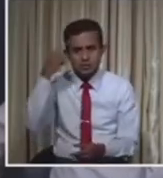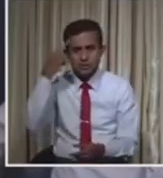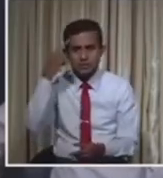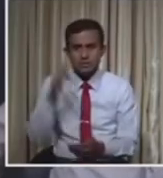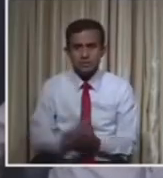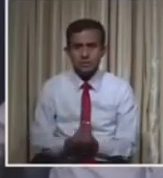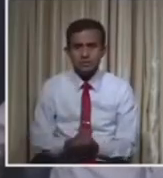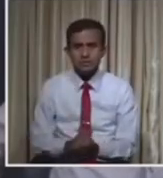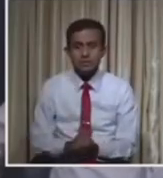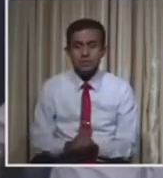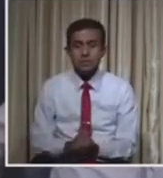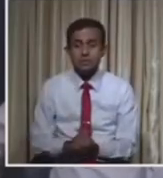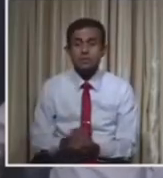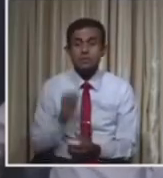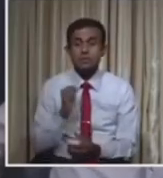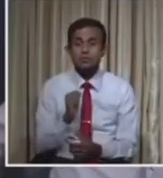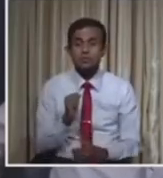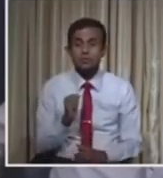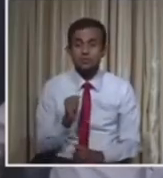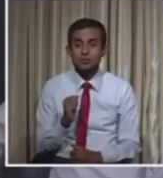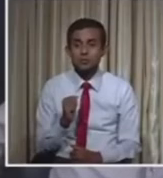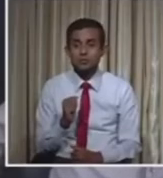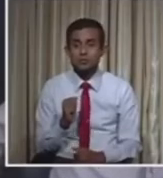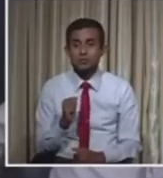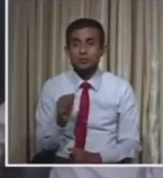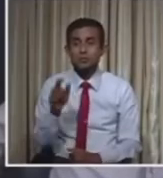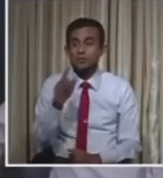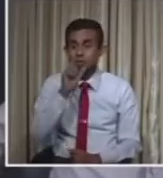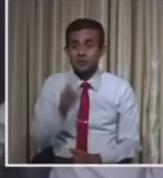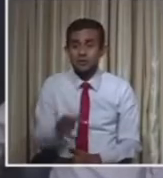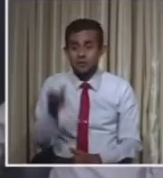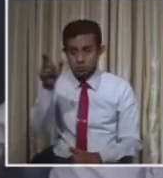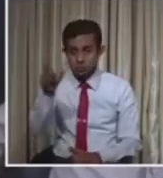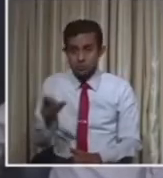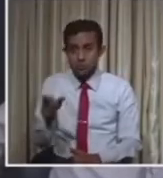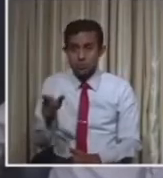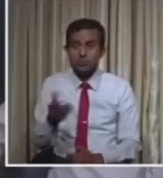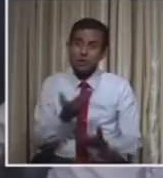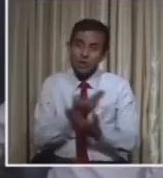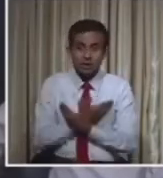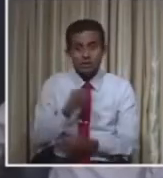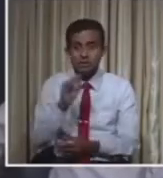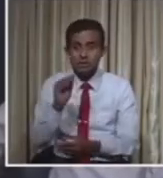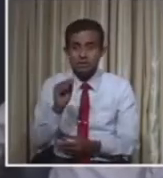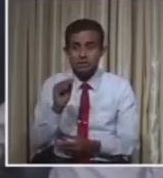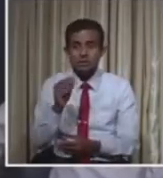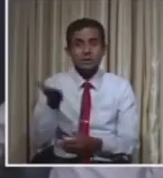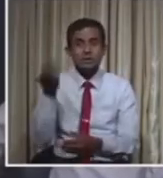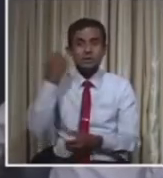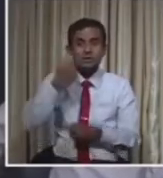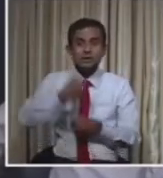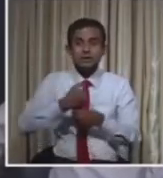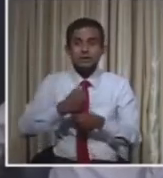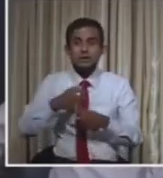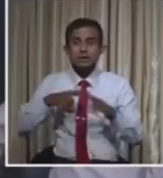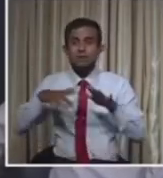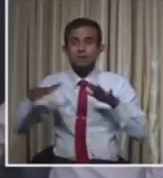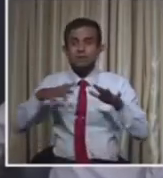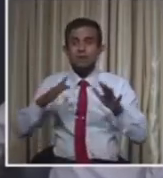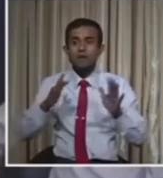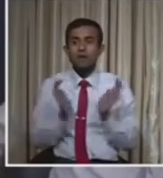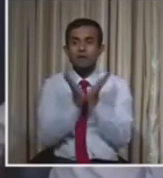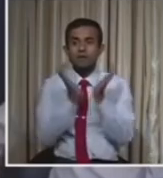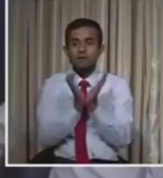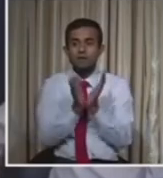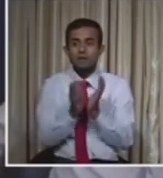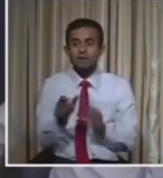කියන්නේ. මොකද හේතුව ඔය කියන උන්නහට තිබුණනේ තමුන්නාංශ රොච්චර ආදරේ නම් ගිය ආණ්ඩුවේ වනජීවි දුන්නේ. අයියෝ